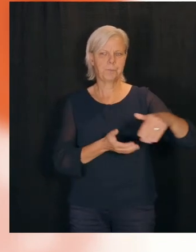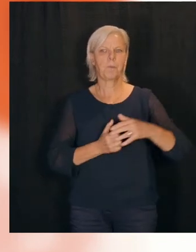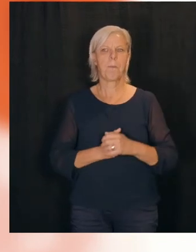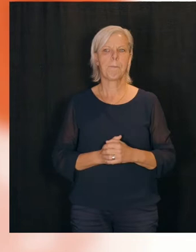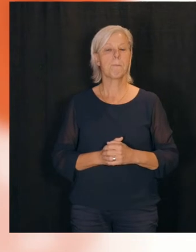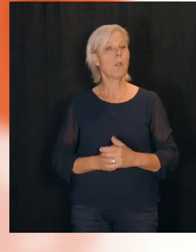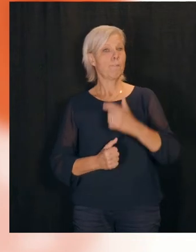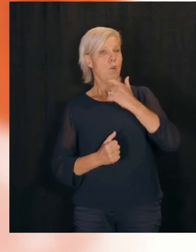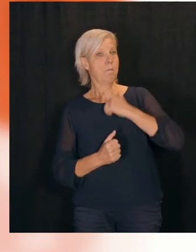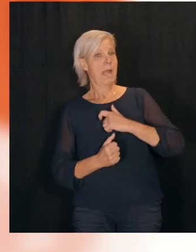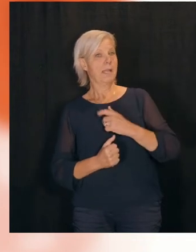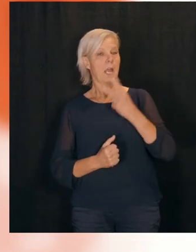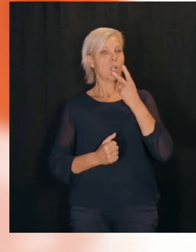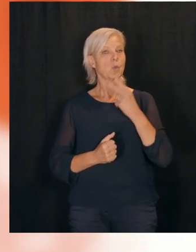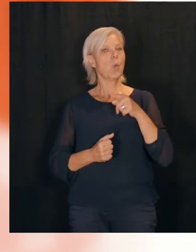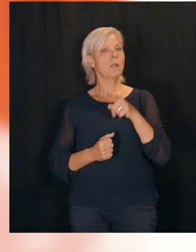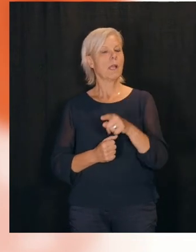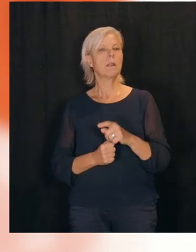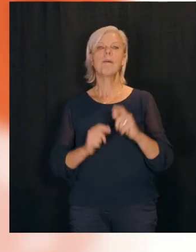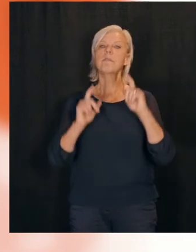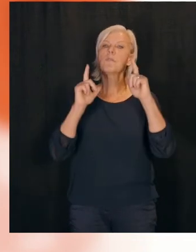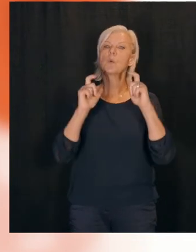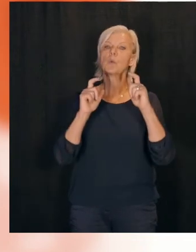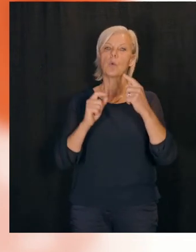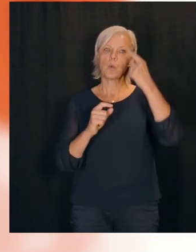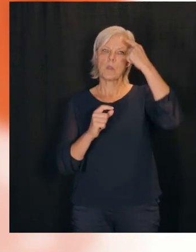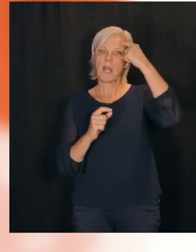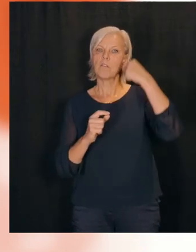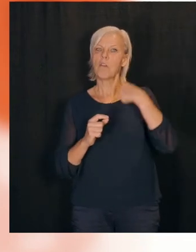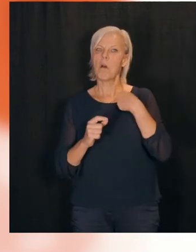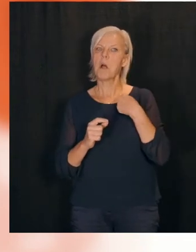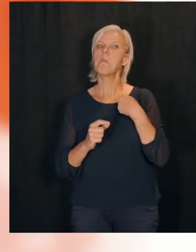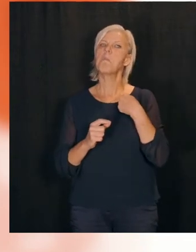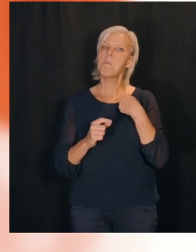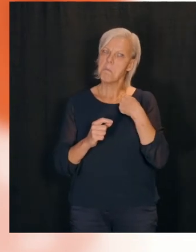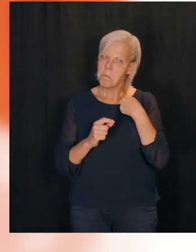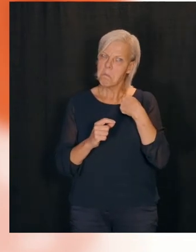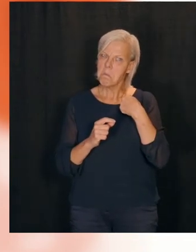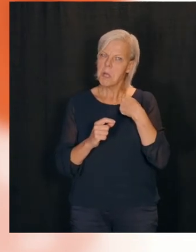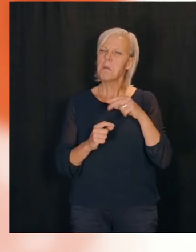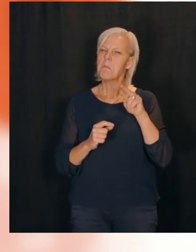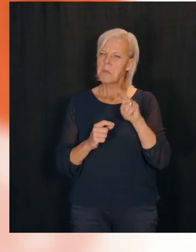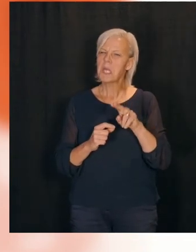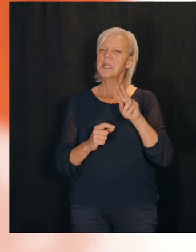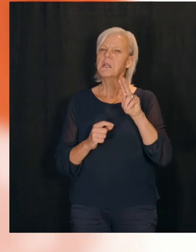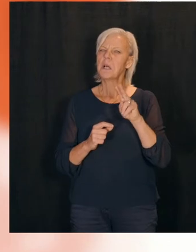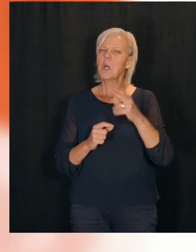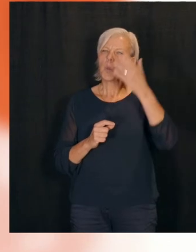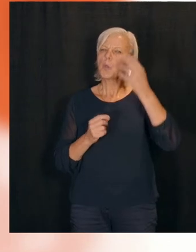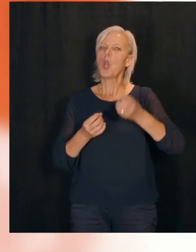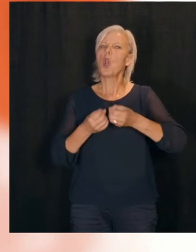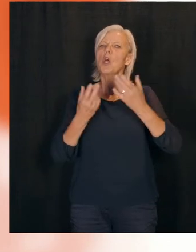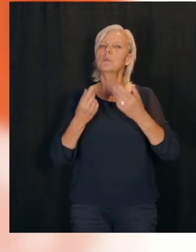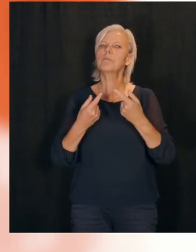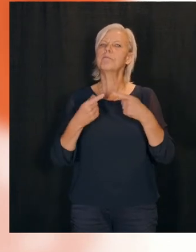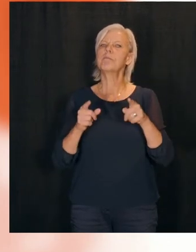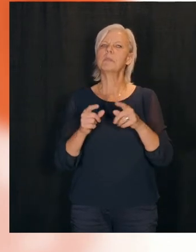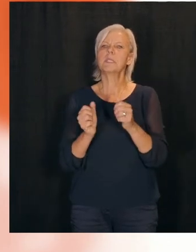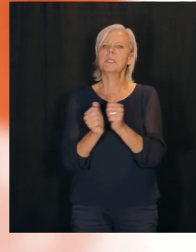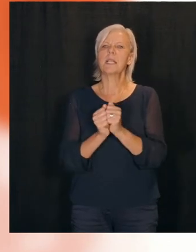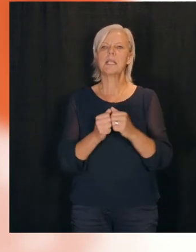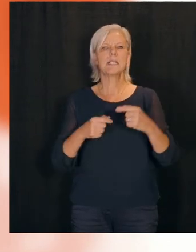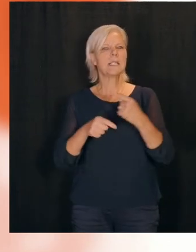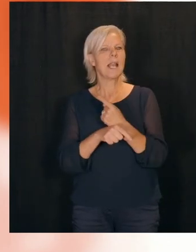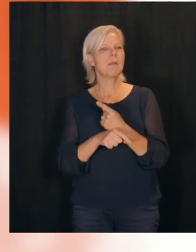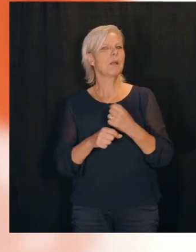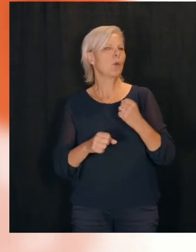För mig när jag såg detta foto så tänkte jag att det där hade man ju kunnat löst på andra sätt. Bara genom att jobba med